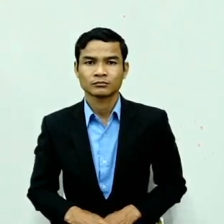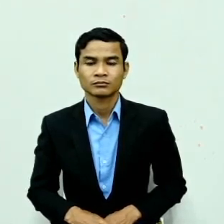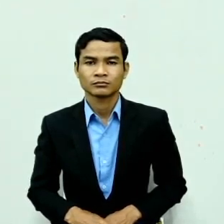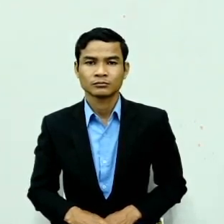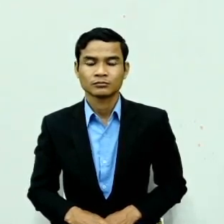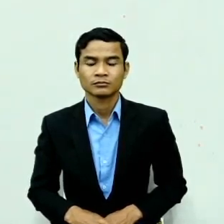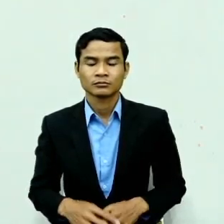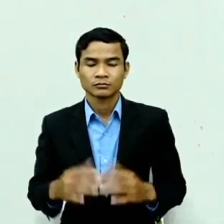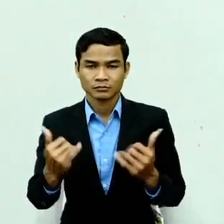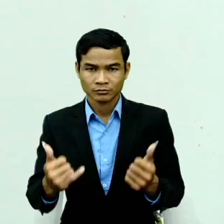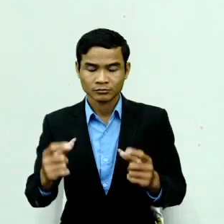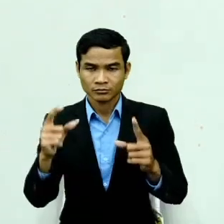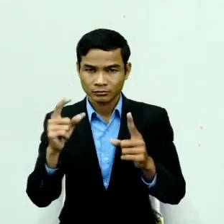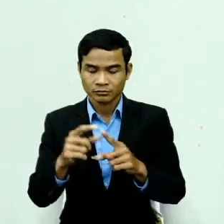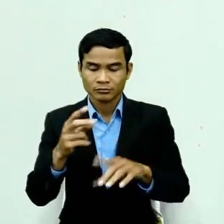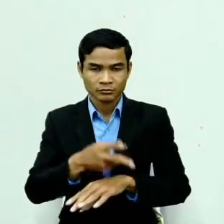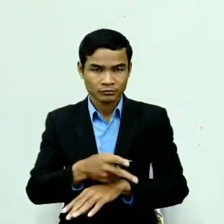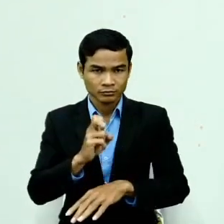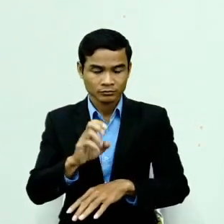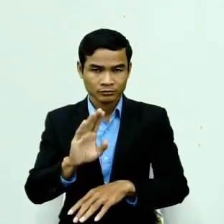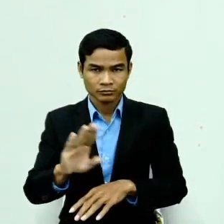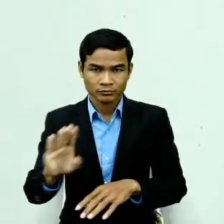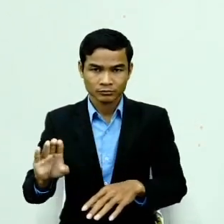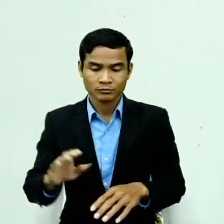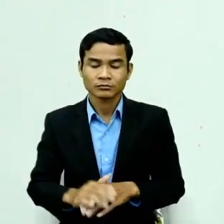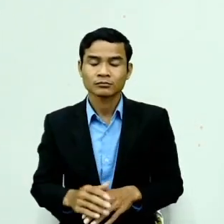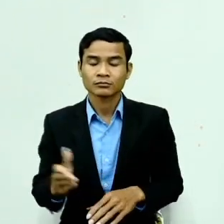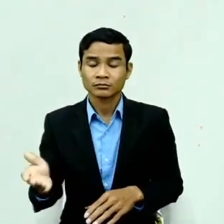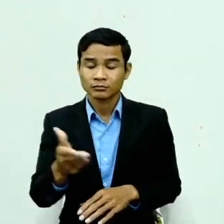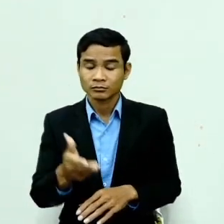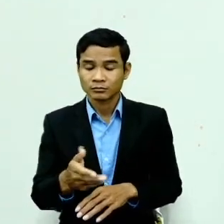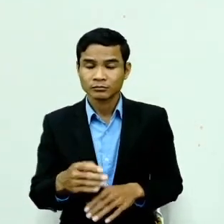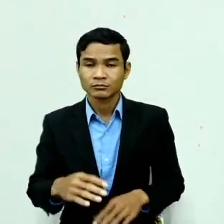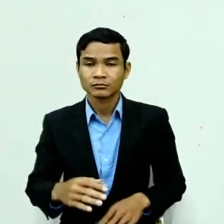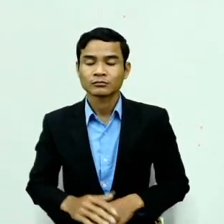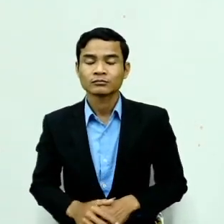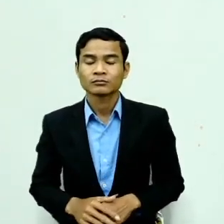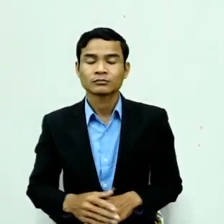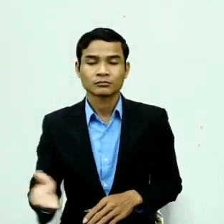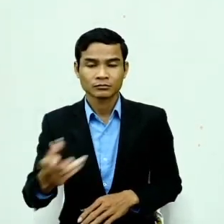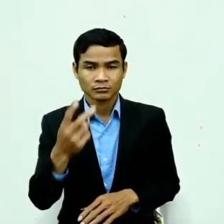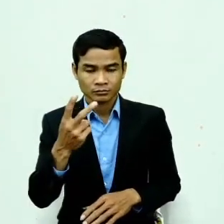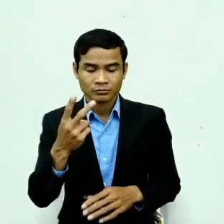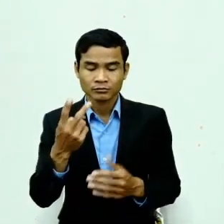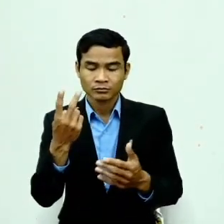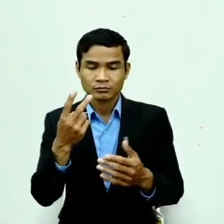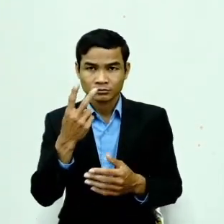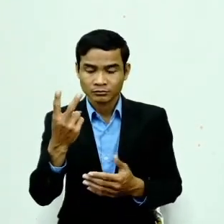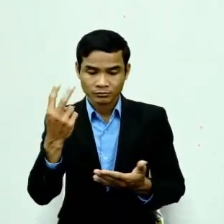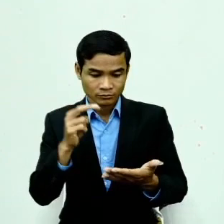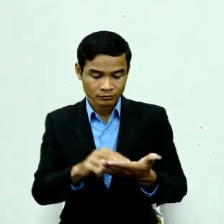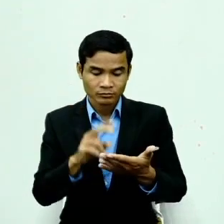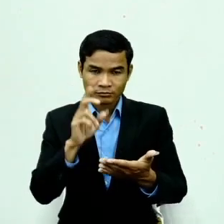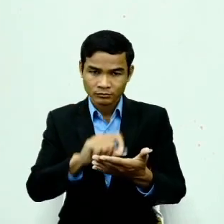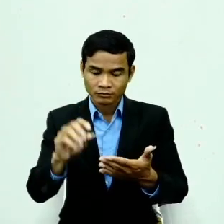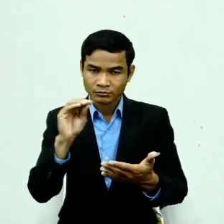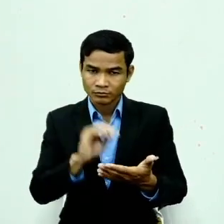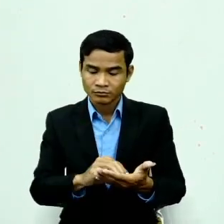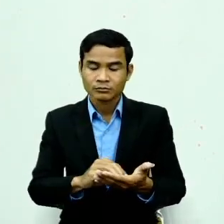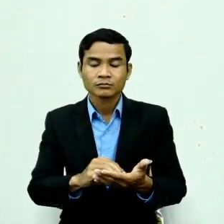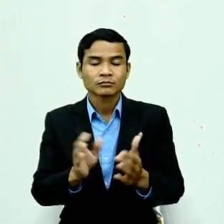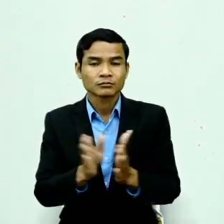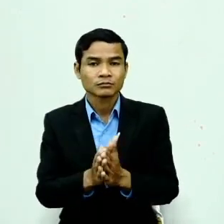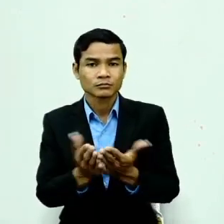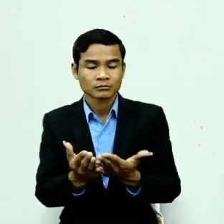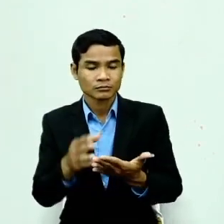chả nít cứ chỉ biết cắm chảy nè con chả con tìm toàn bác con tập biện cắm chảy rồi bỏ con để con ta xin